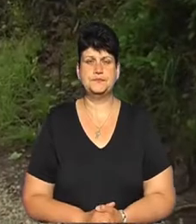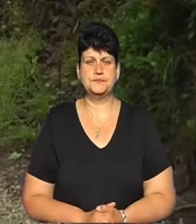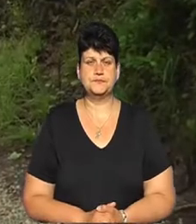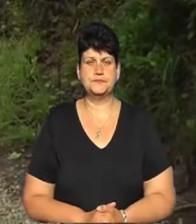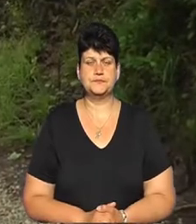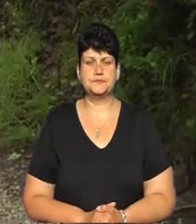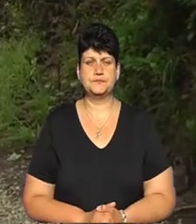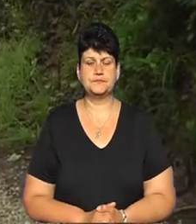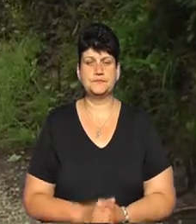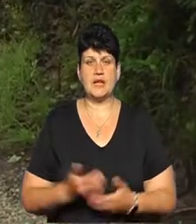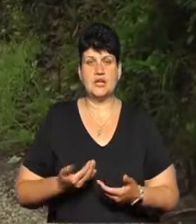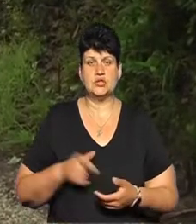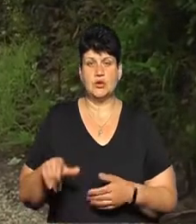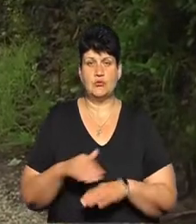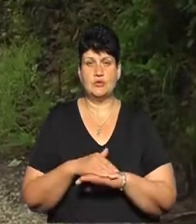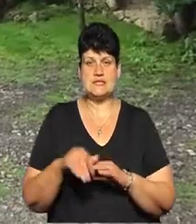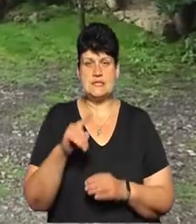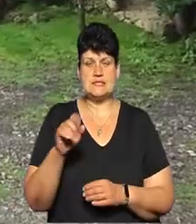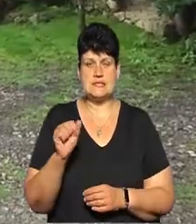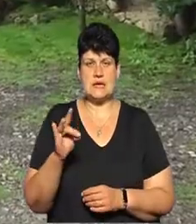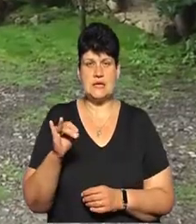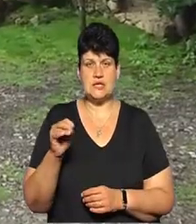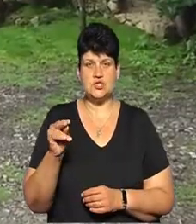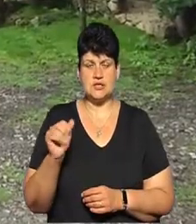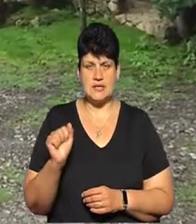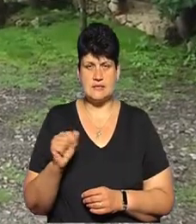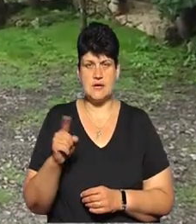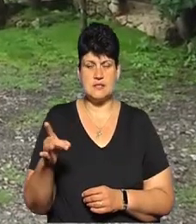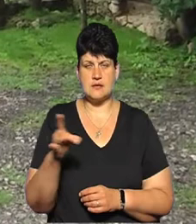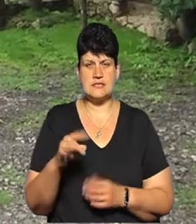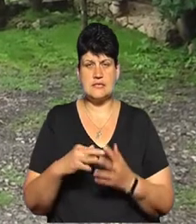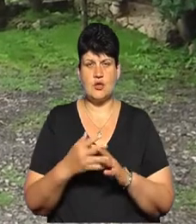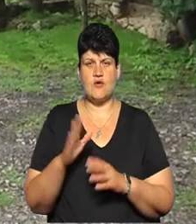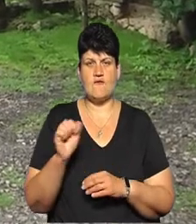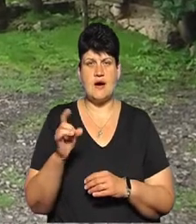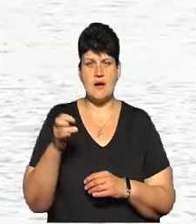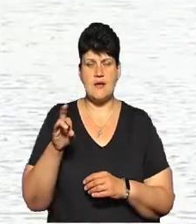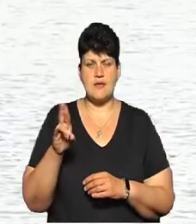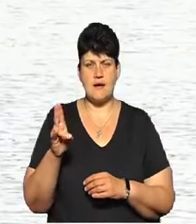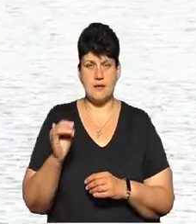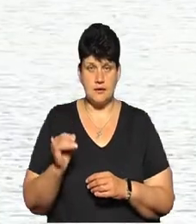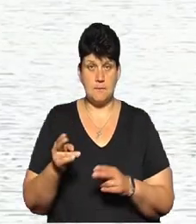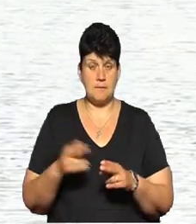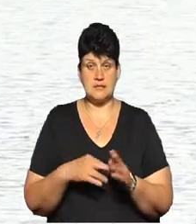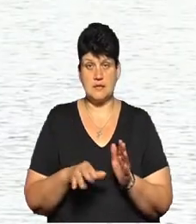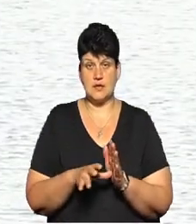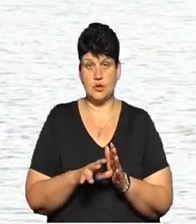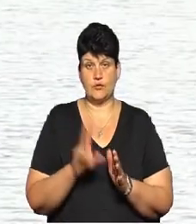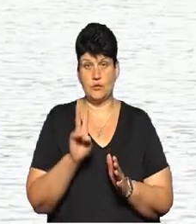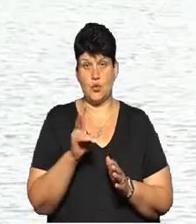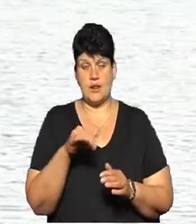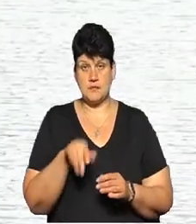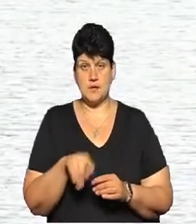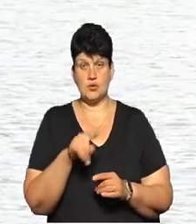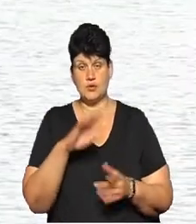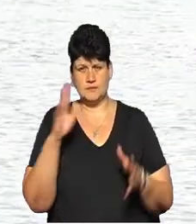Жителі вулиці Зарічної у селі Верняка Збаразької громади без електроенергії від 2 липня. Тоді під час негоди вітер повалив